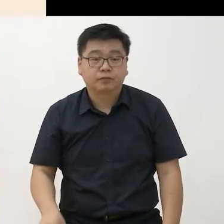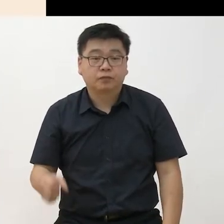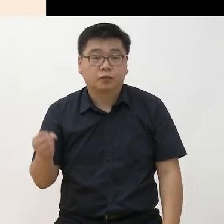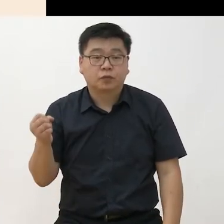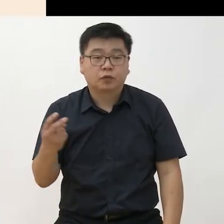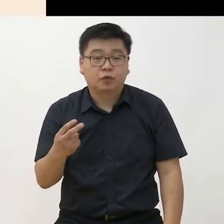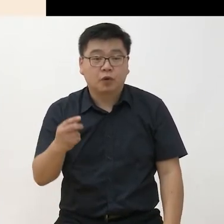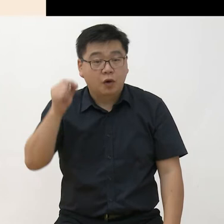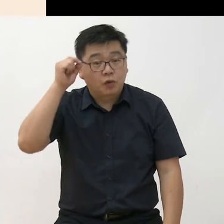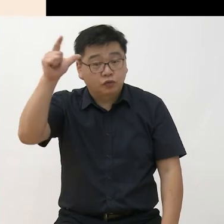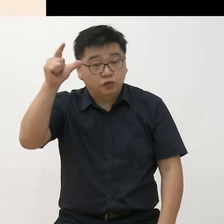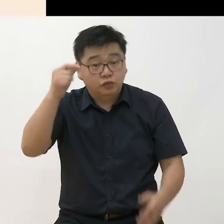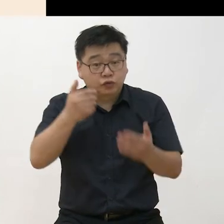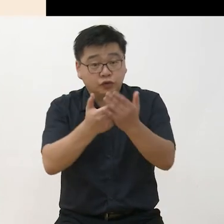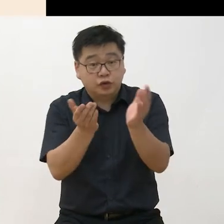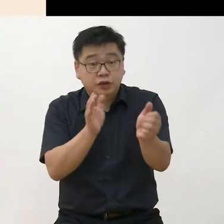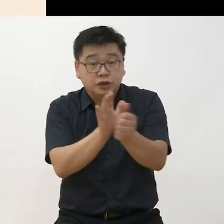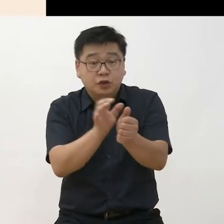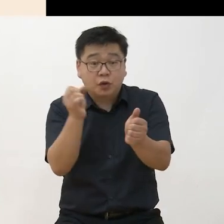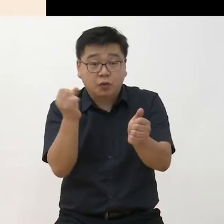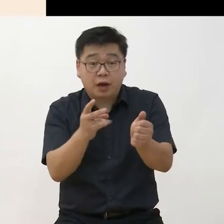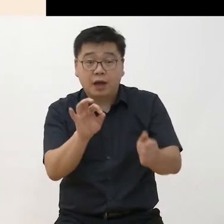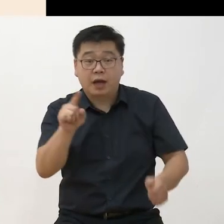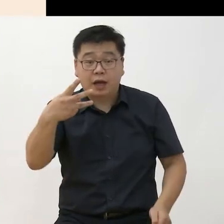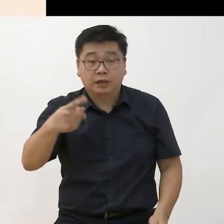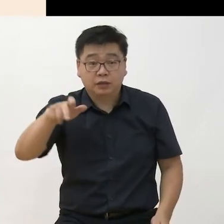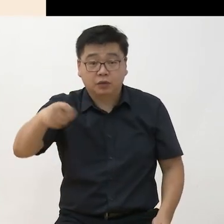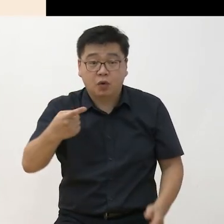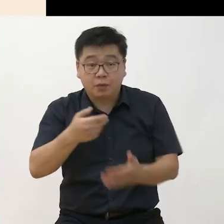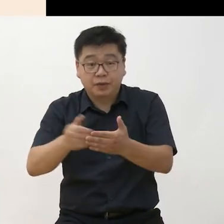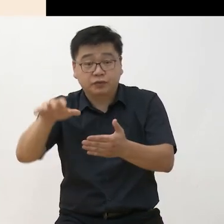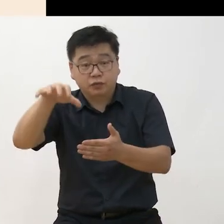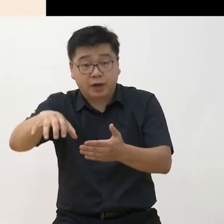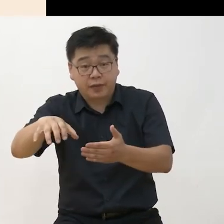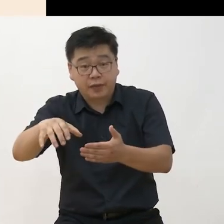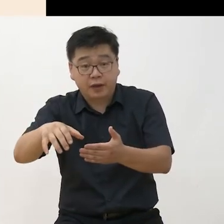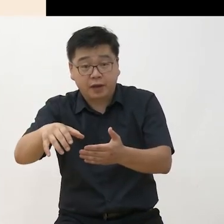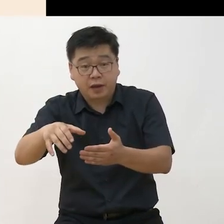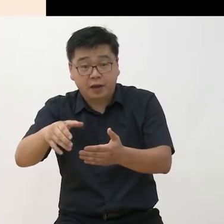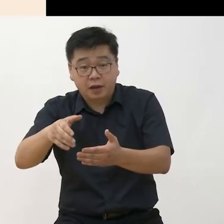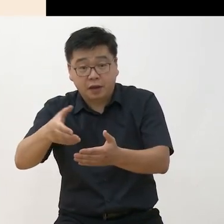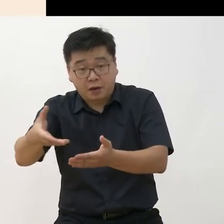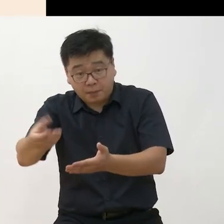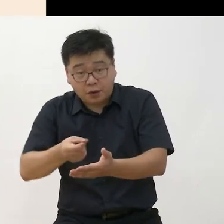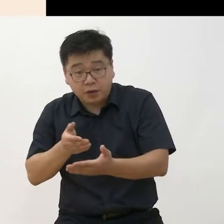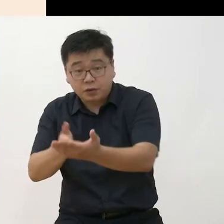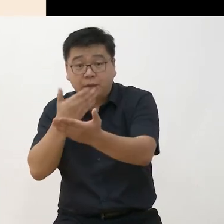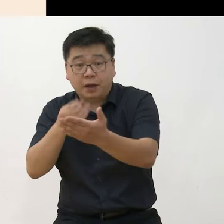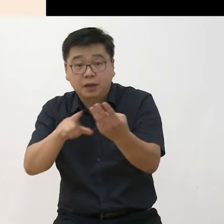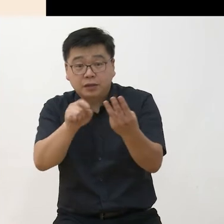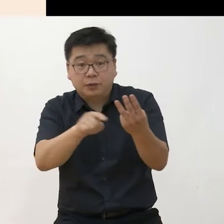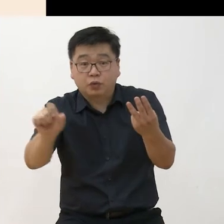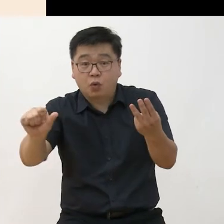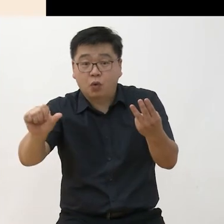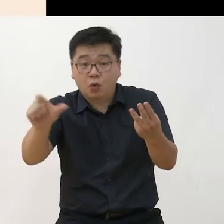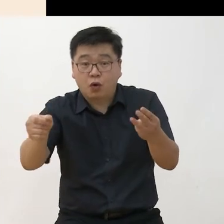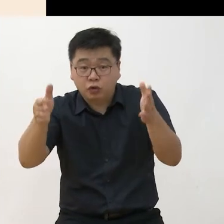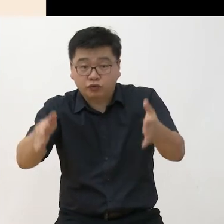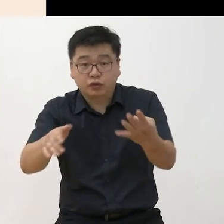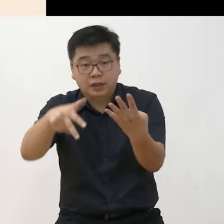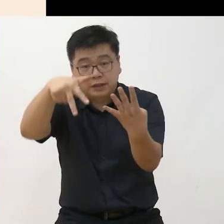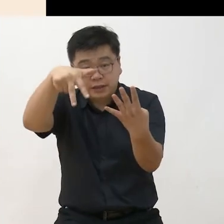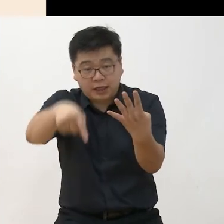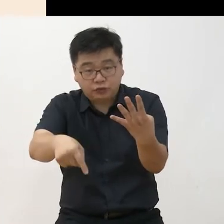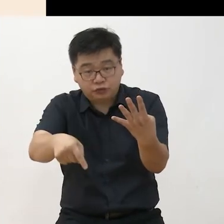그리고 이제 우수 전시 지원과 함께 아르코 미술관 신청이 가능한데요. 3월에서 5월 중 4주 내외 로 지금